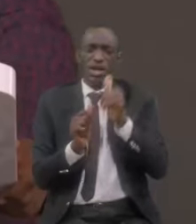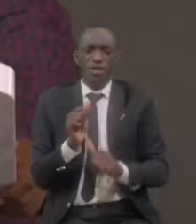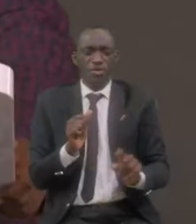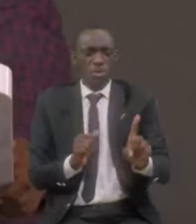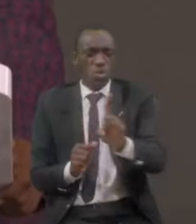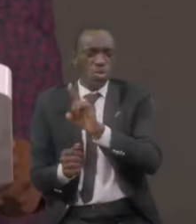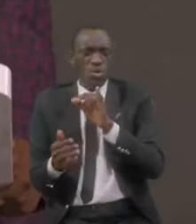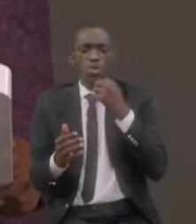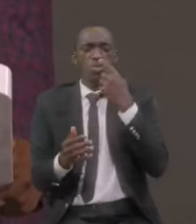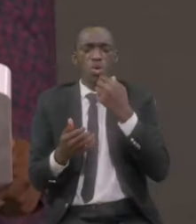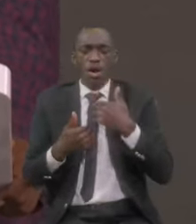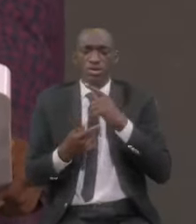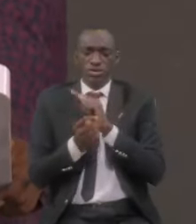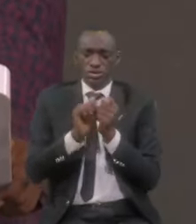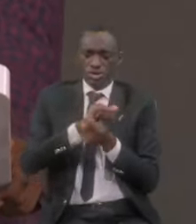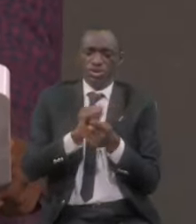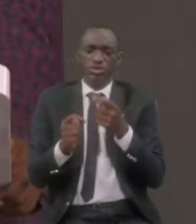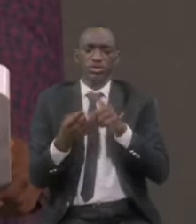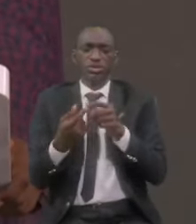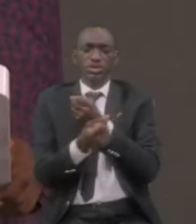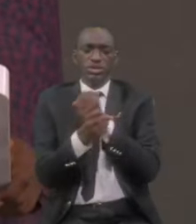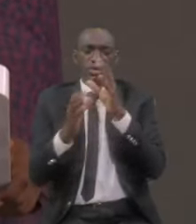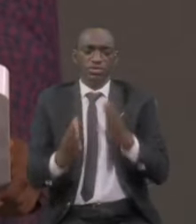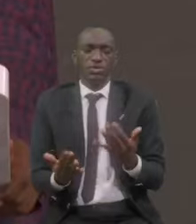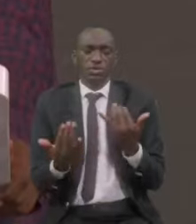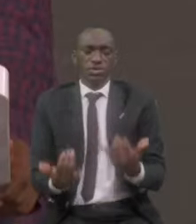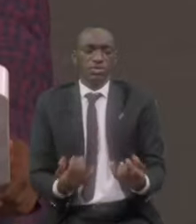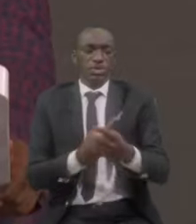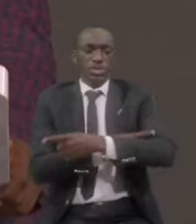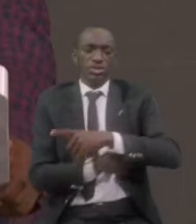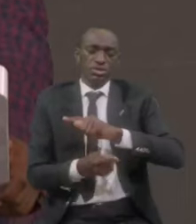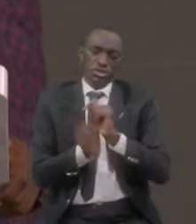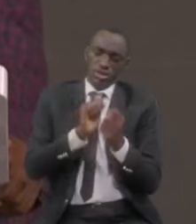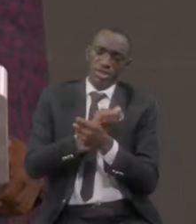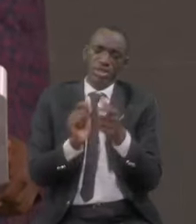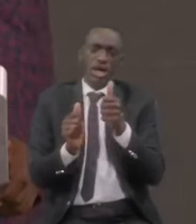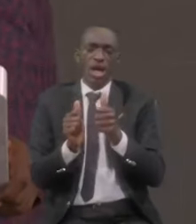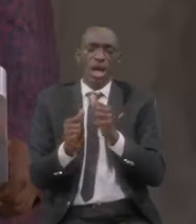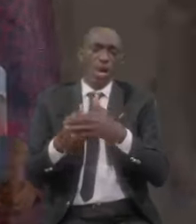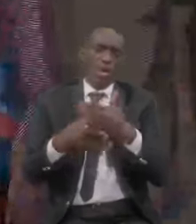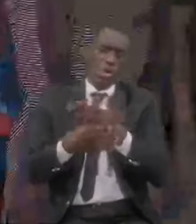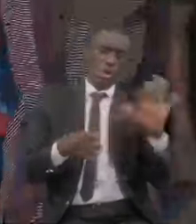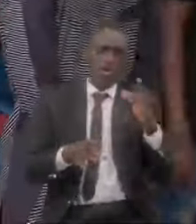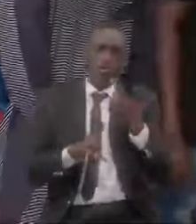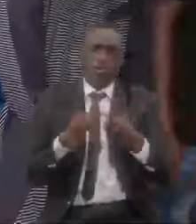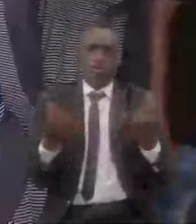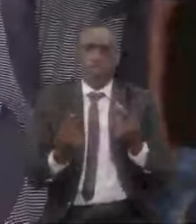Sauveur aujourd'hui, se détournant du péché, pardonne-les au nom de Jésus.